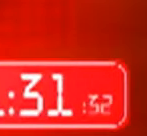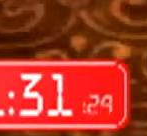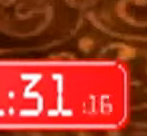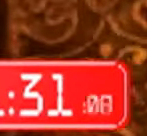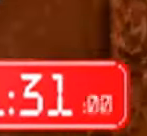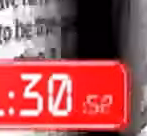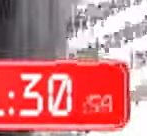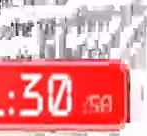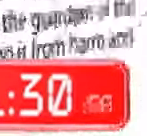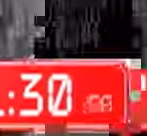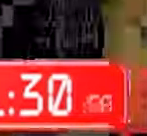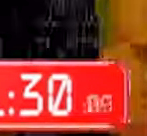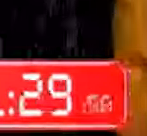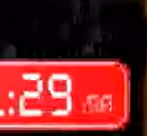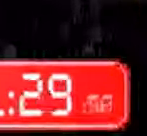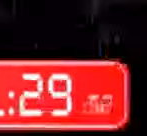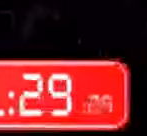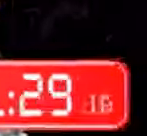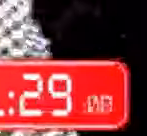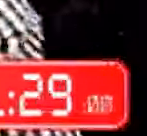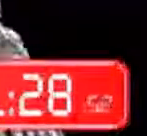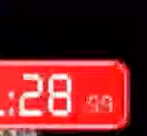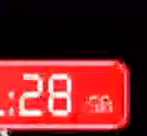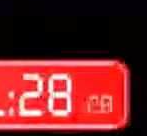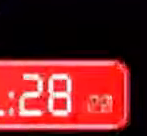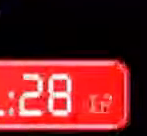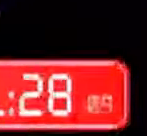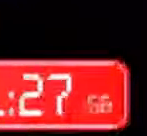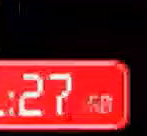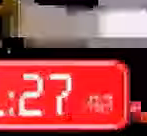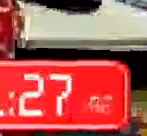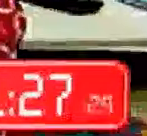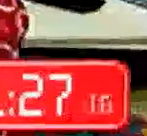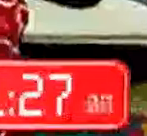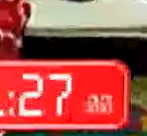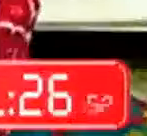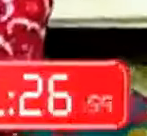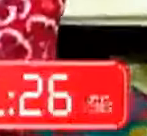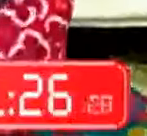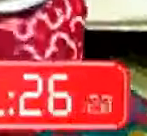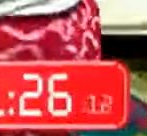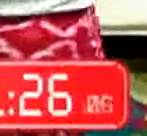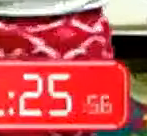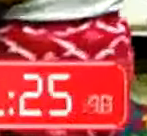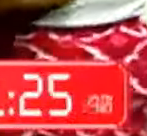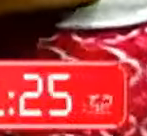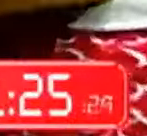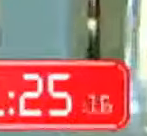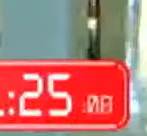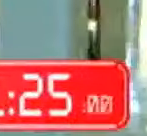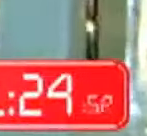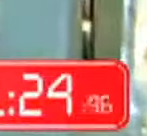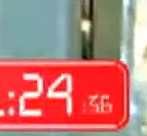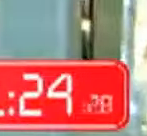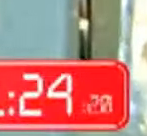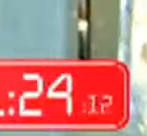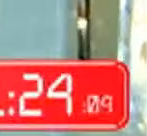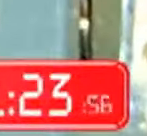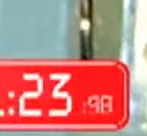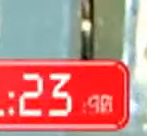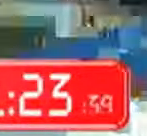ang bilang nila. Kaya pagpunta ko sa annual book fair kamakailan, abay hindi ko inaasahan ang aking